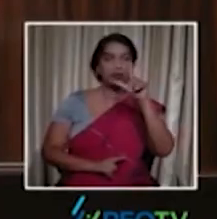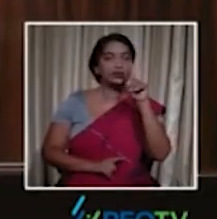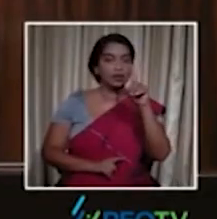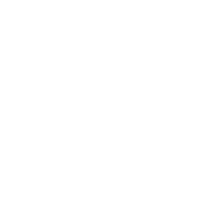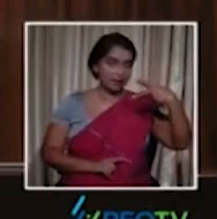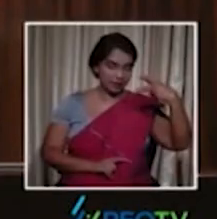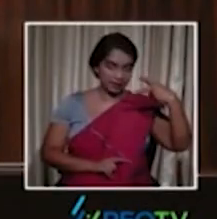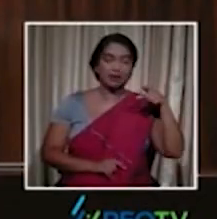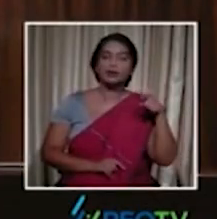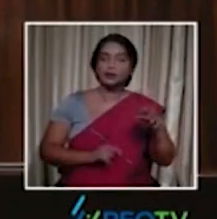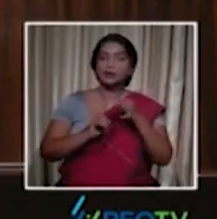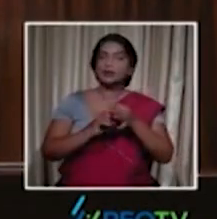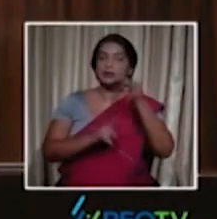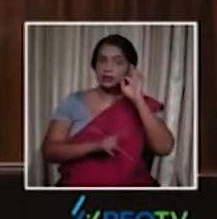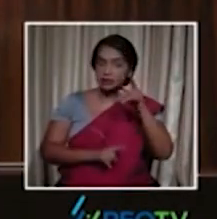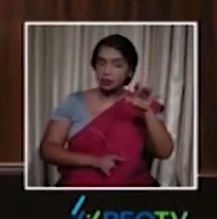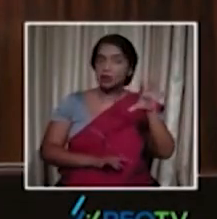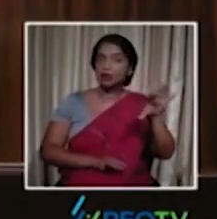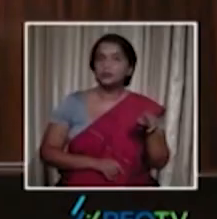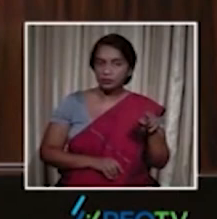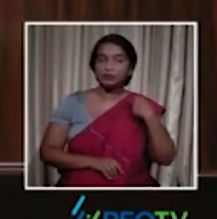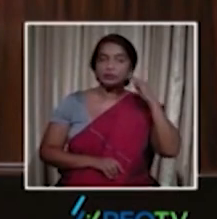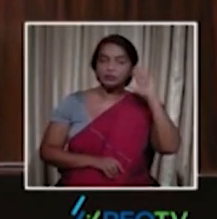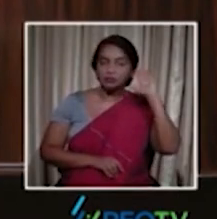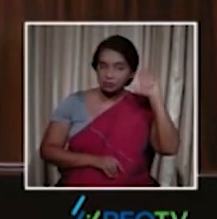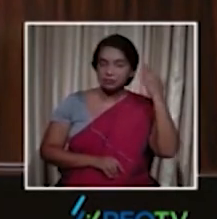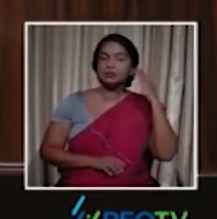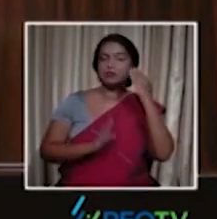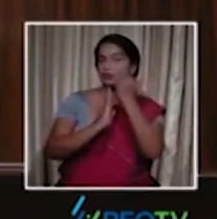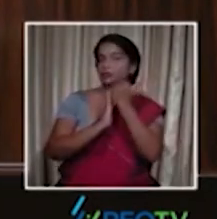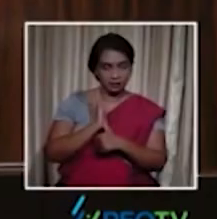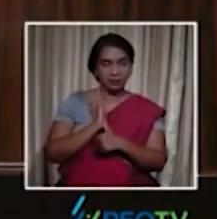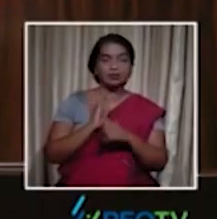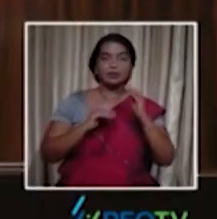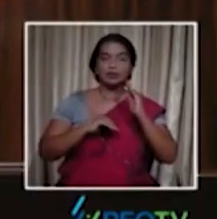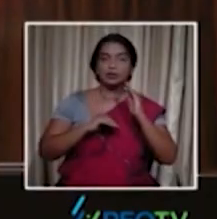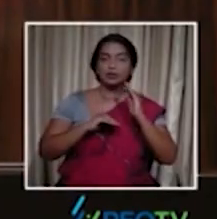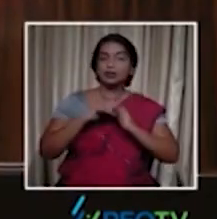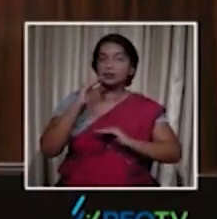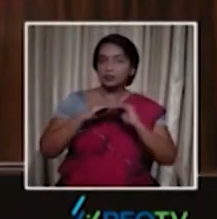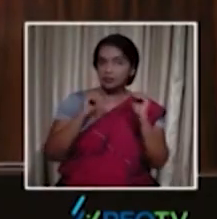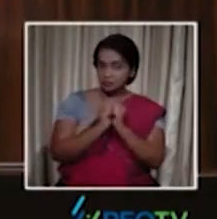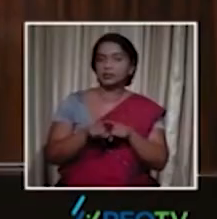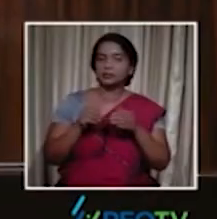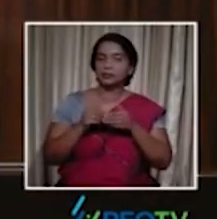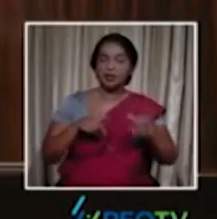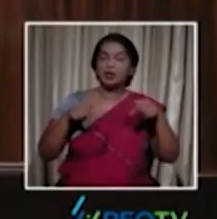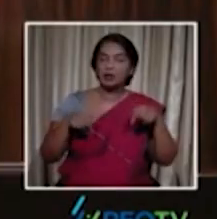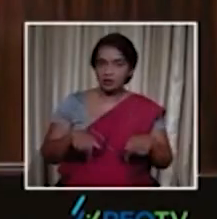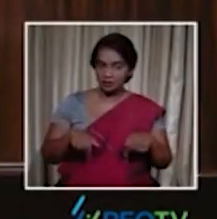අංක 2 දරන ජනාධිපතිවරයා තෝරාපත් කර ගැනීමේ විශේෂ විධිවිධාන පනතේ ක්‍රියාපටිපාටි අනුගමනය කරමින්